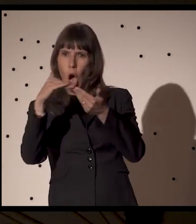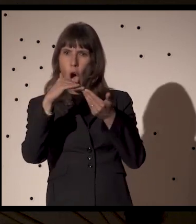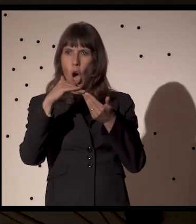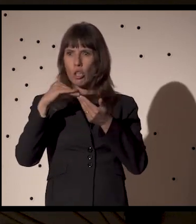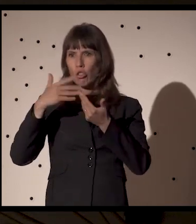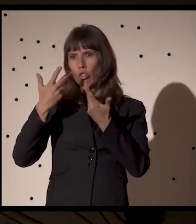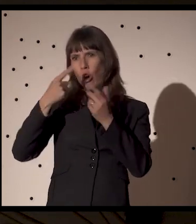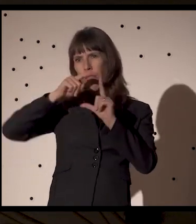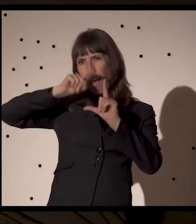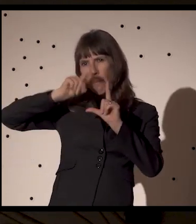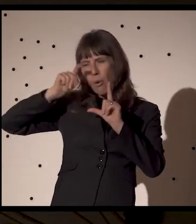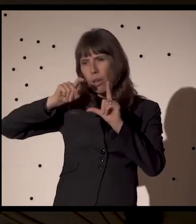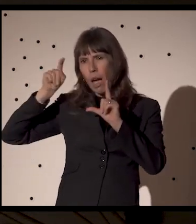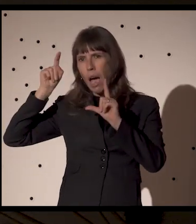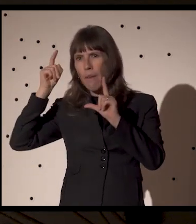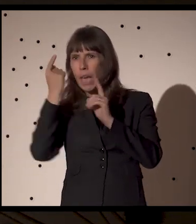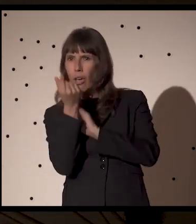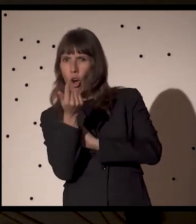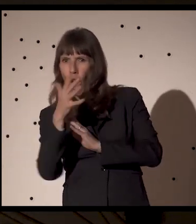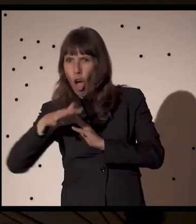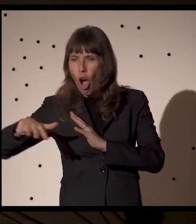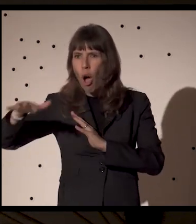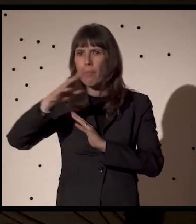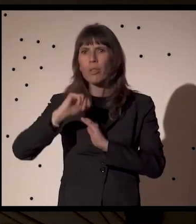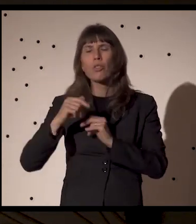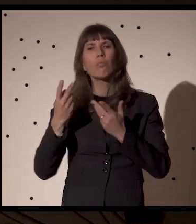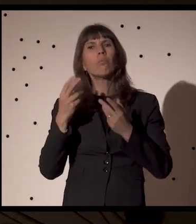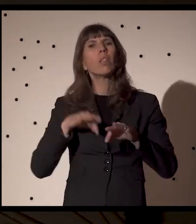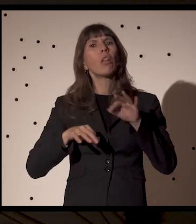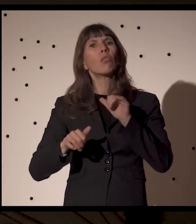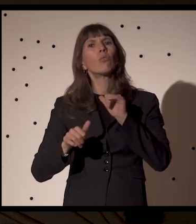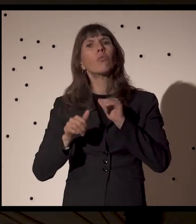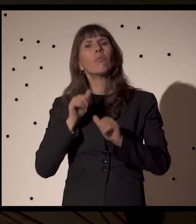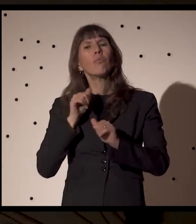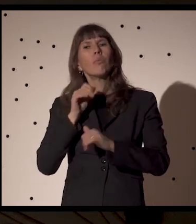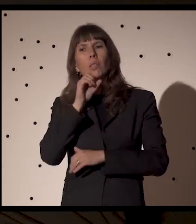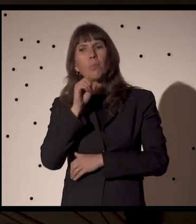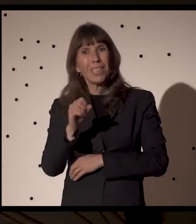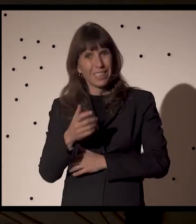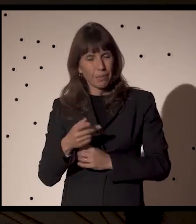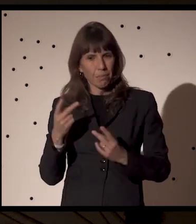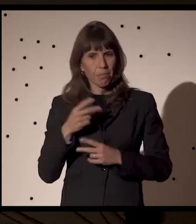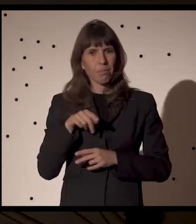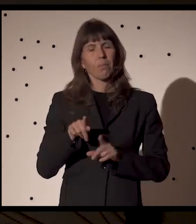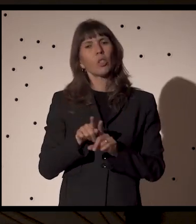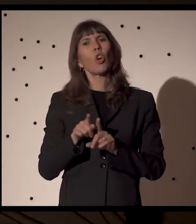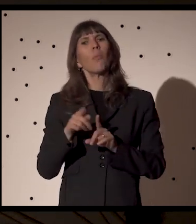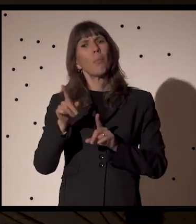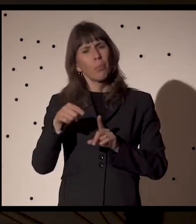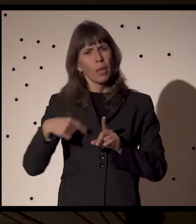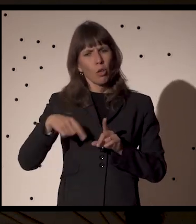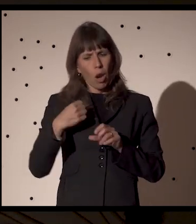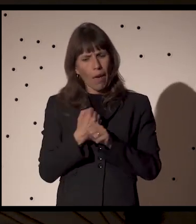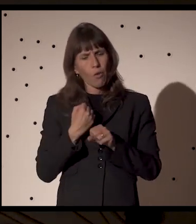esempio che è particolarmente caro a tutti noi perché ci abbiamo anche noi lavorato che quello del teatro decentrato cioè